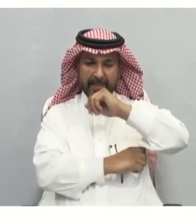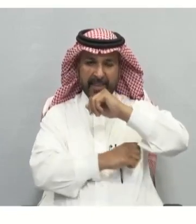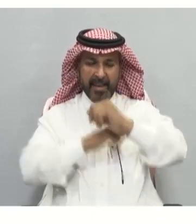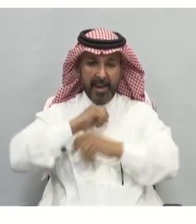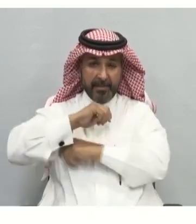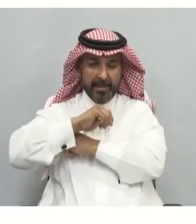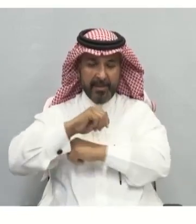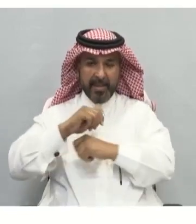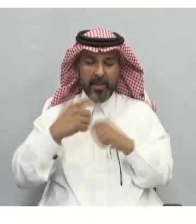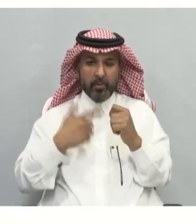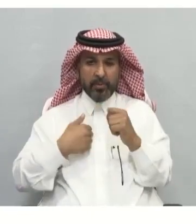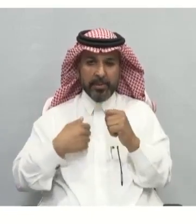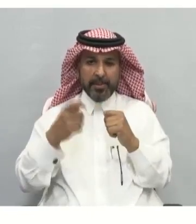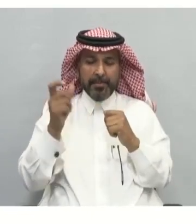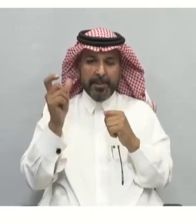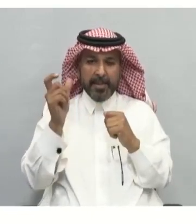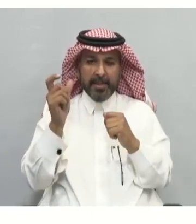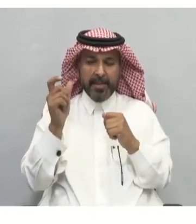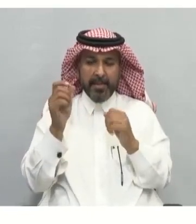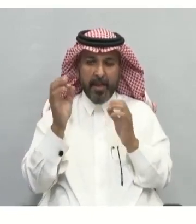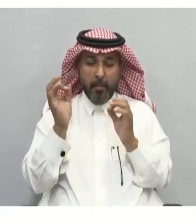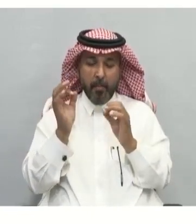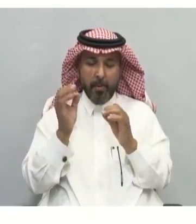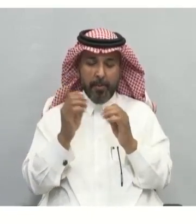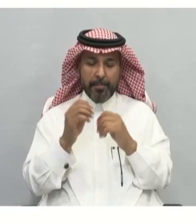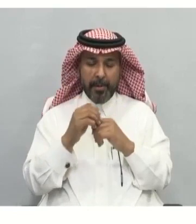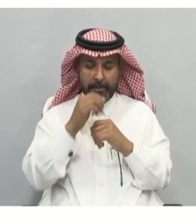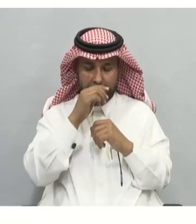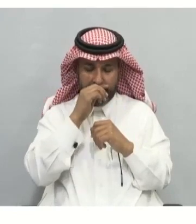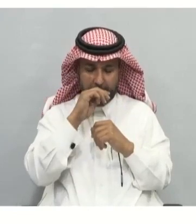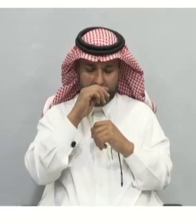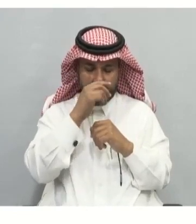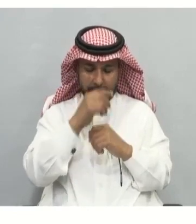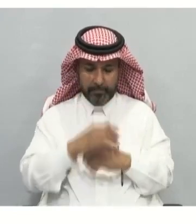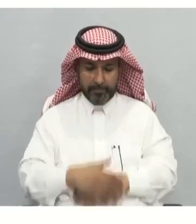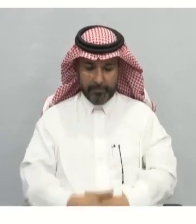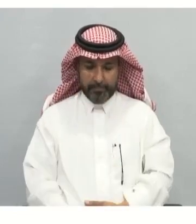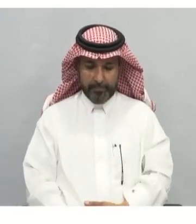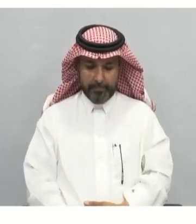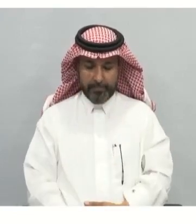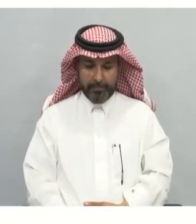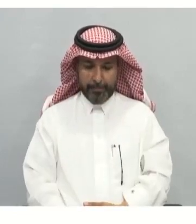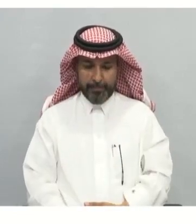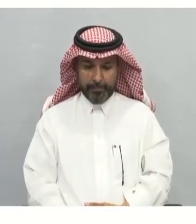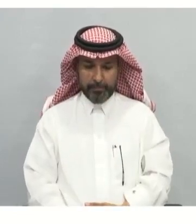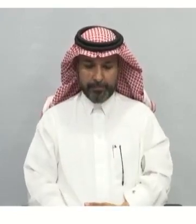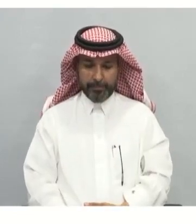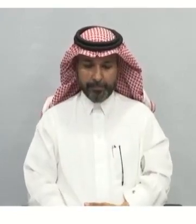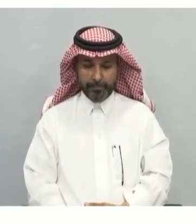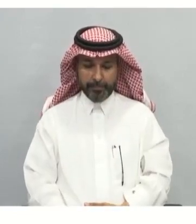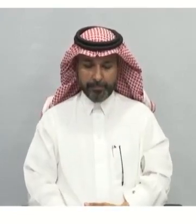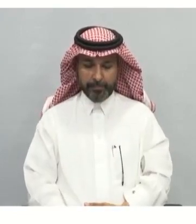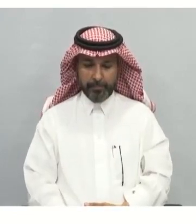ذلك كذلك من سنه التي اتى بها النبي صلى الله عليه وسلم كما في هذا الحديث من باب الفطره التي اخبر عليه الصلاه